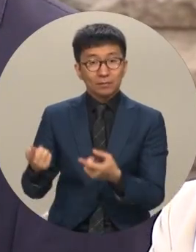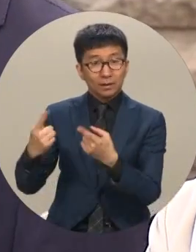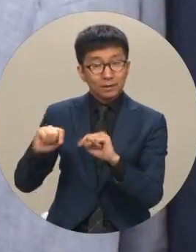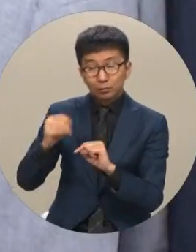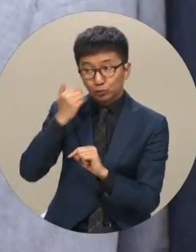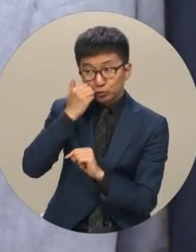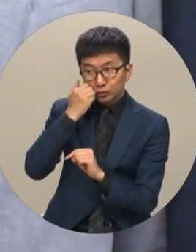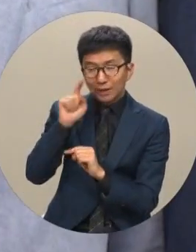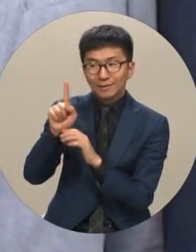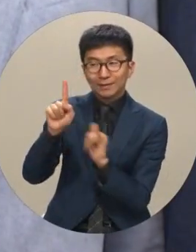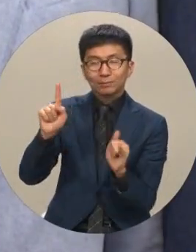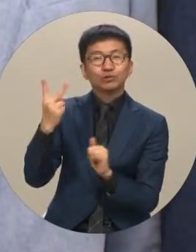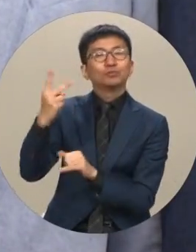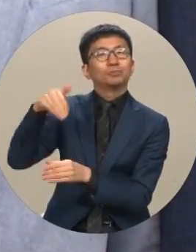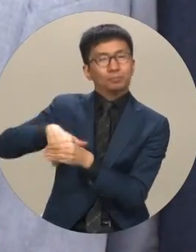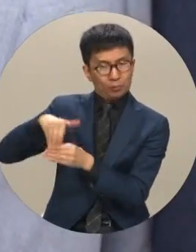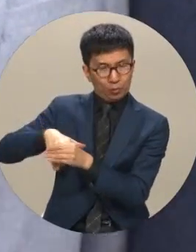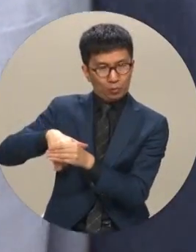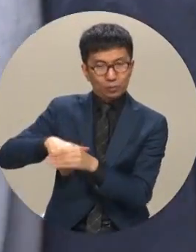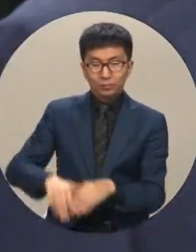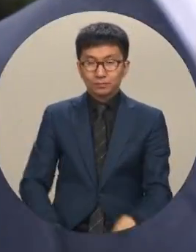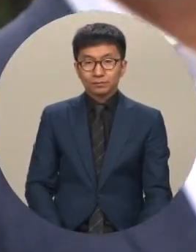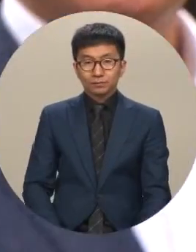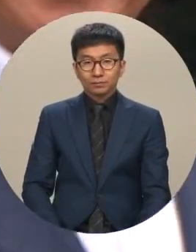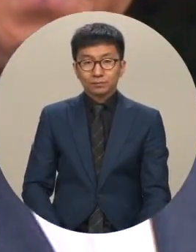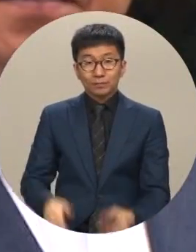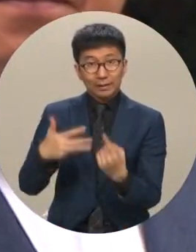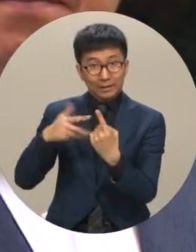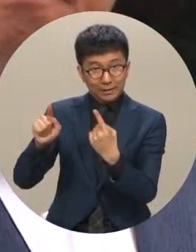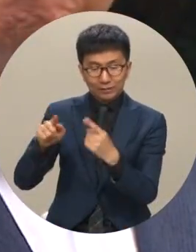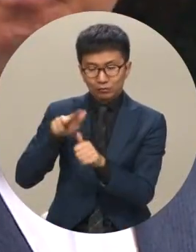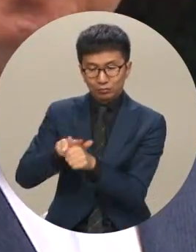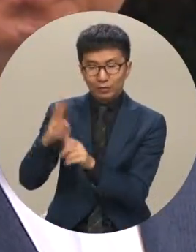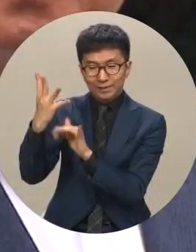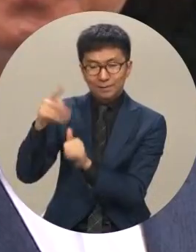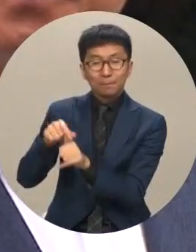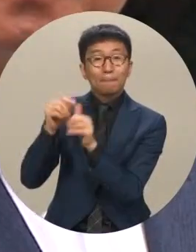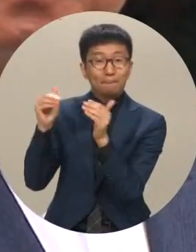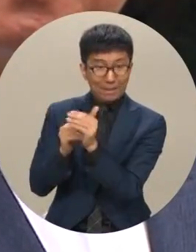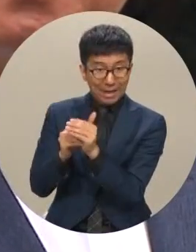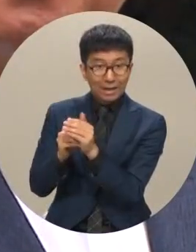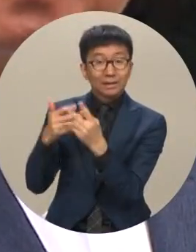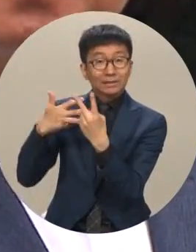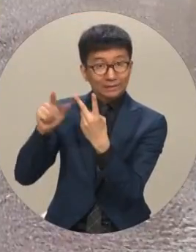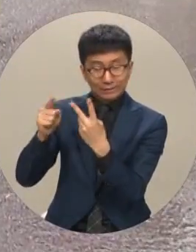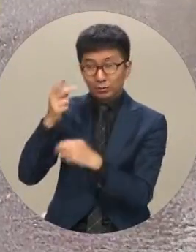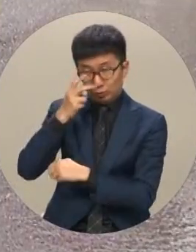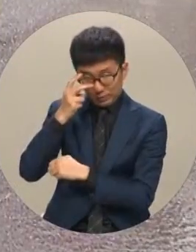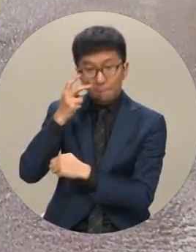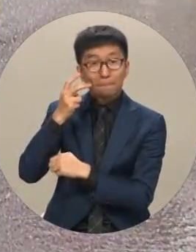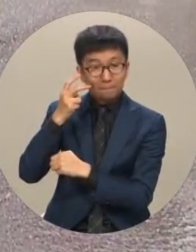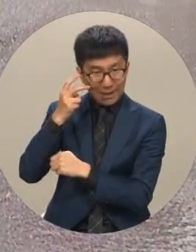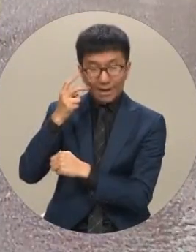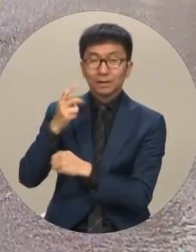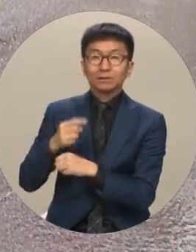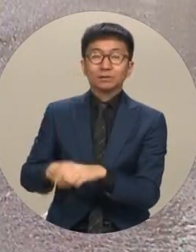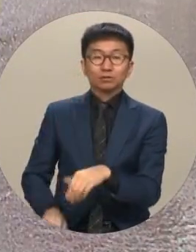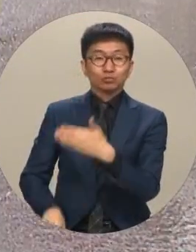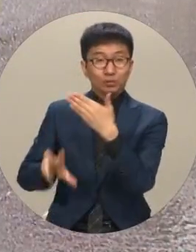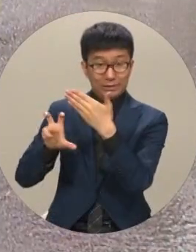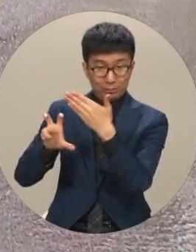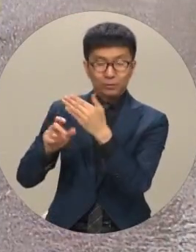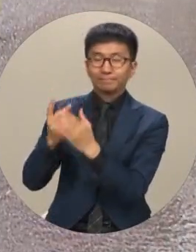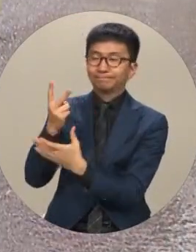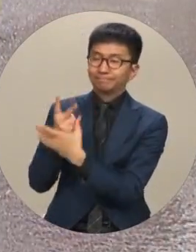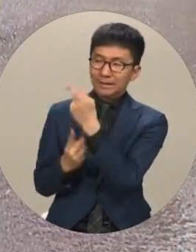모두가 1인 2표를 행사해 1차 후보 네명을 먼저 뽑은 뒤 2차에서 여론 조사 진행하고 오는 25일 최종